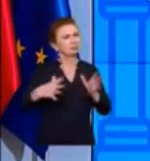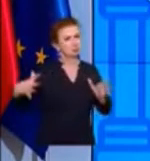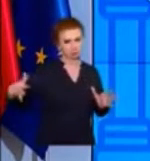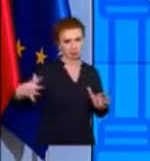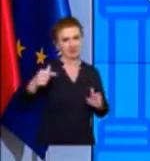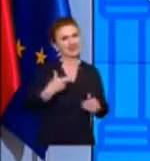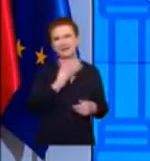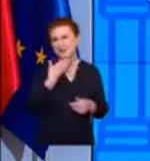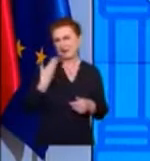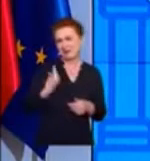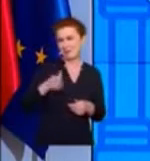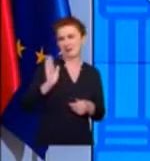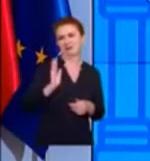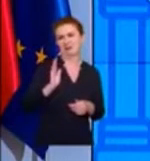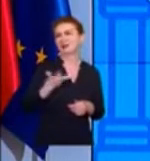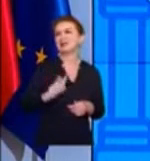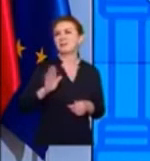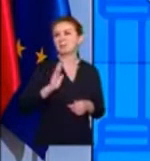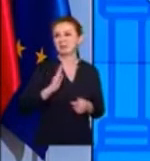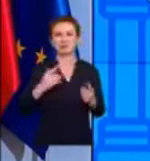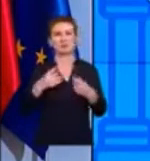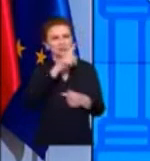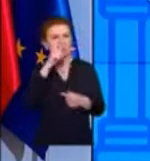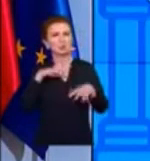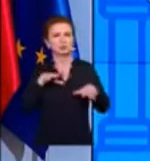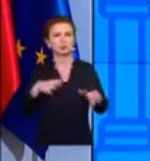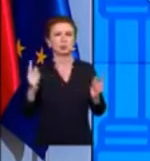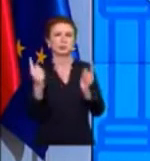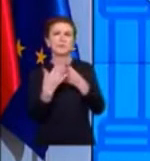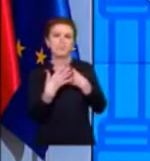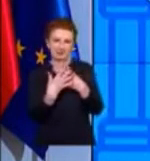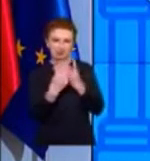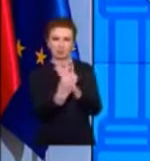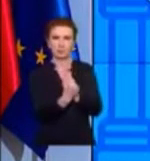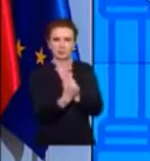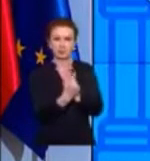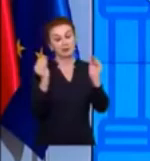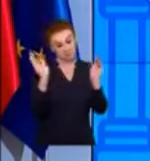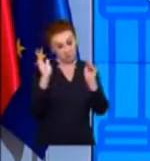niebezpieczeństwo bezpośredniej bliskości ludzi jest bardzo niskie. Będzie możliwość